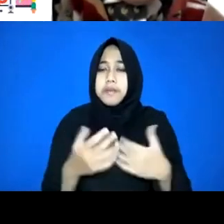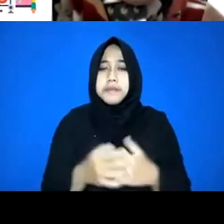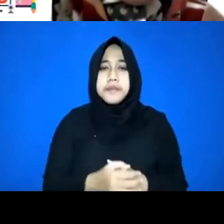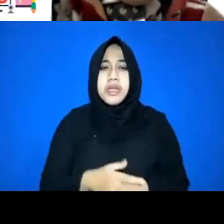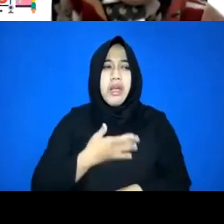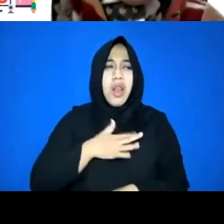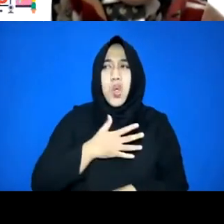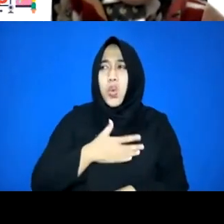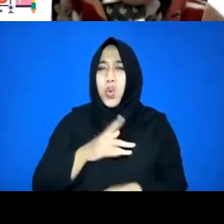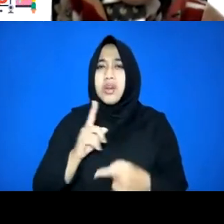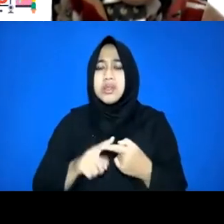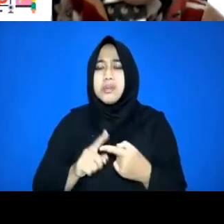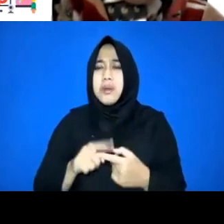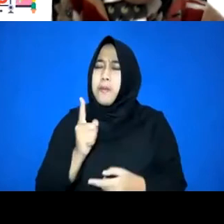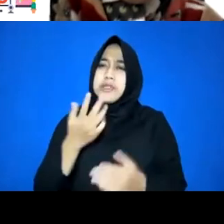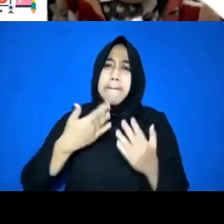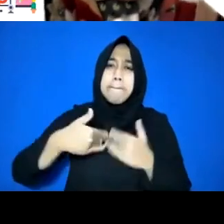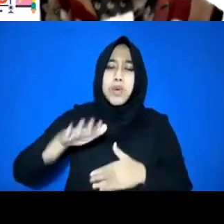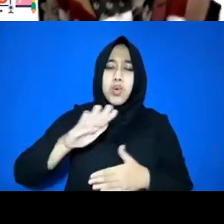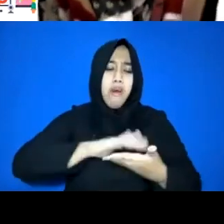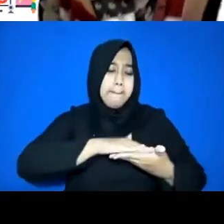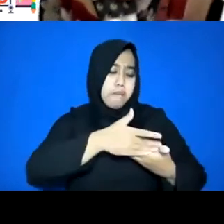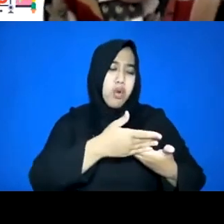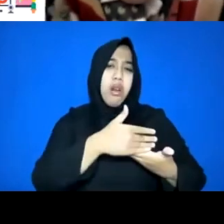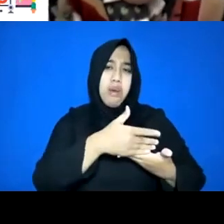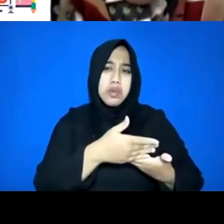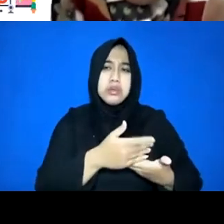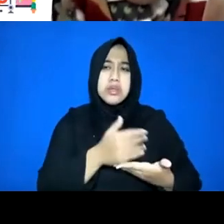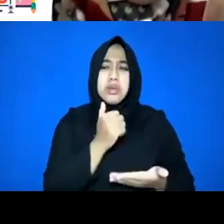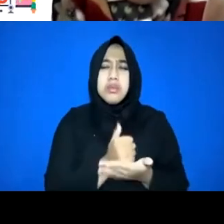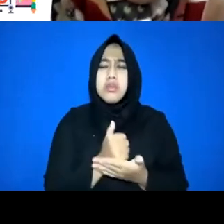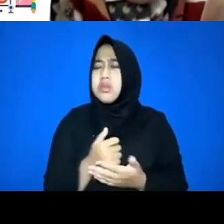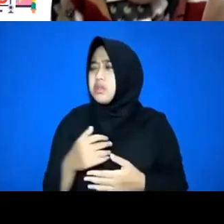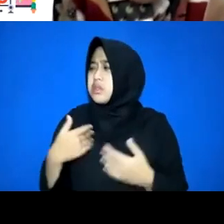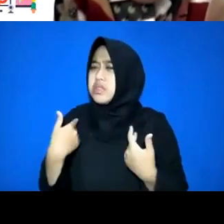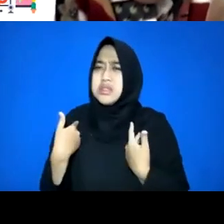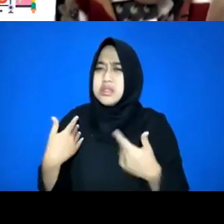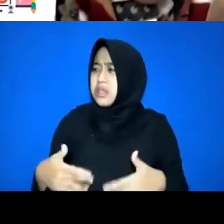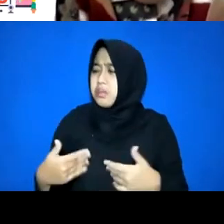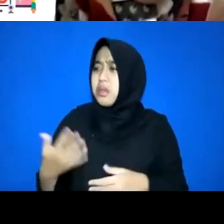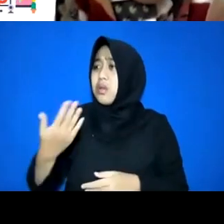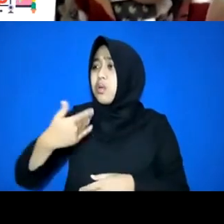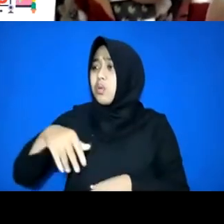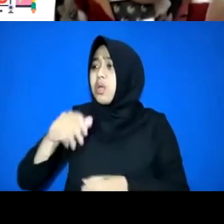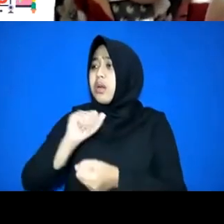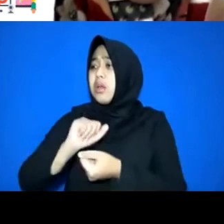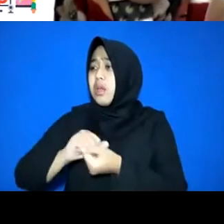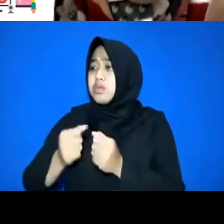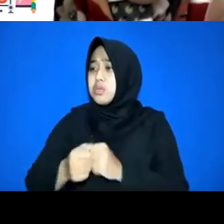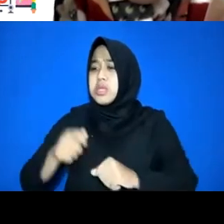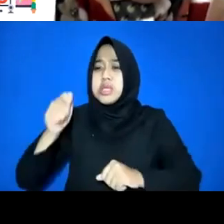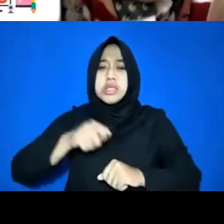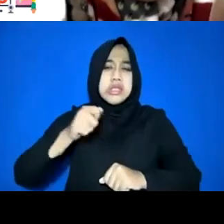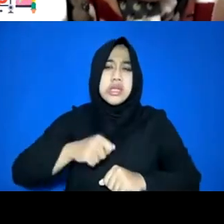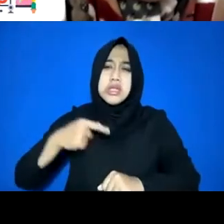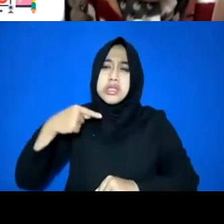Keraguan teman-teman harus pulang, kemudian buka laptop, sesuatu banget deh. Habis dari luar nangani kasus, habis sidang seharian, aku